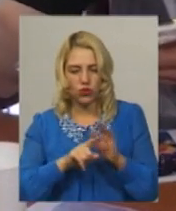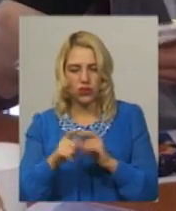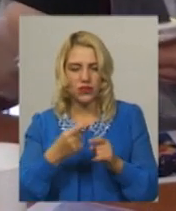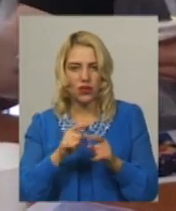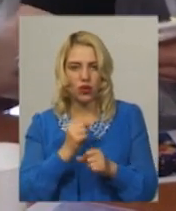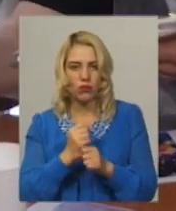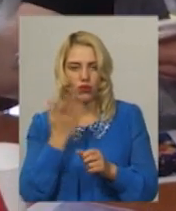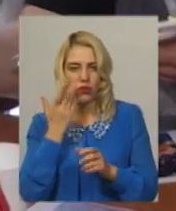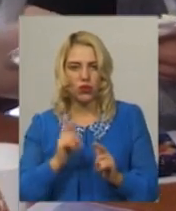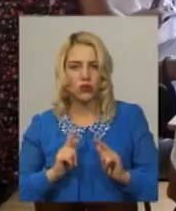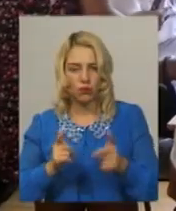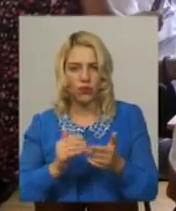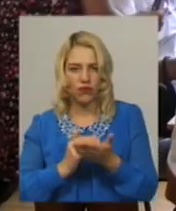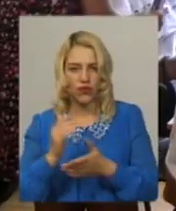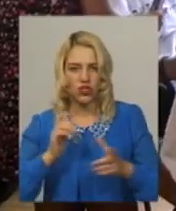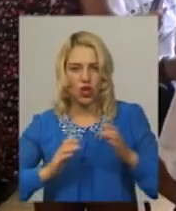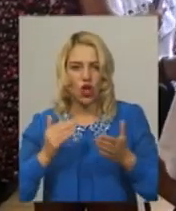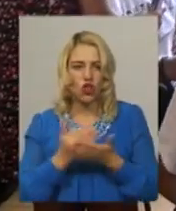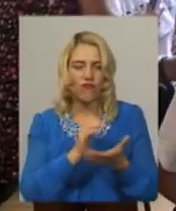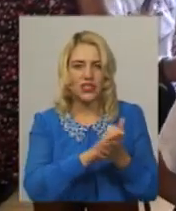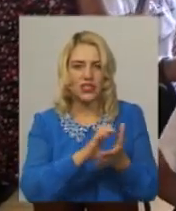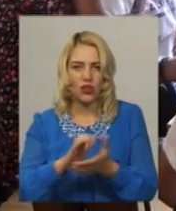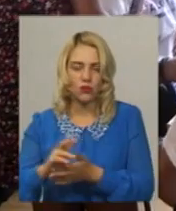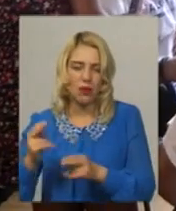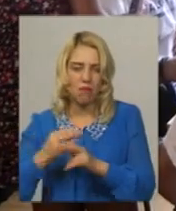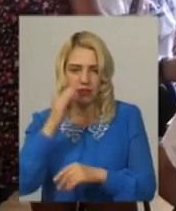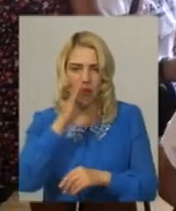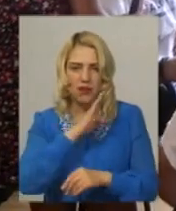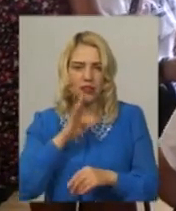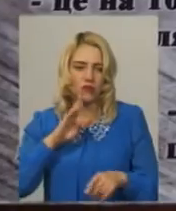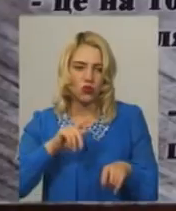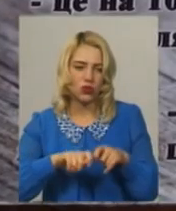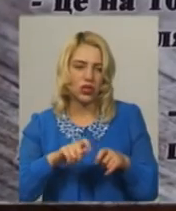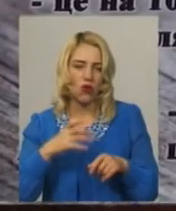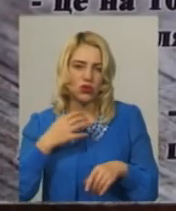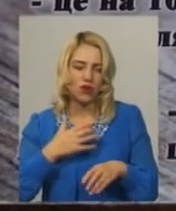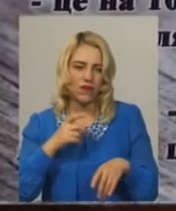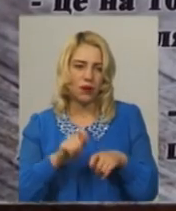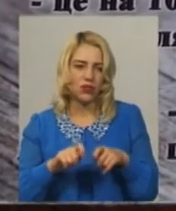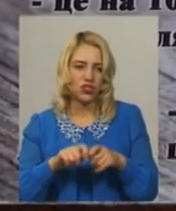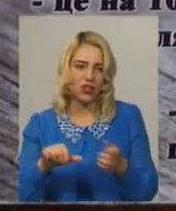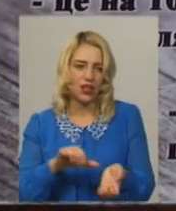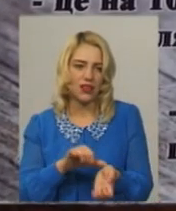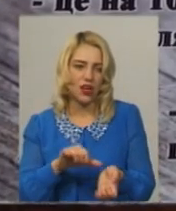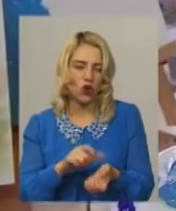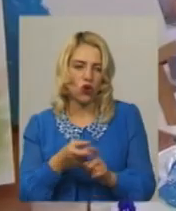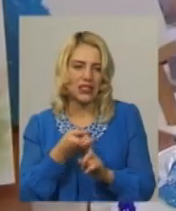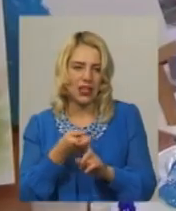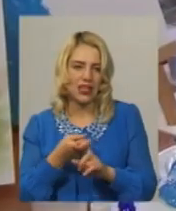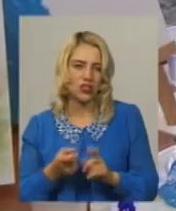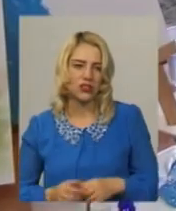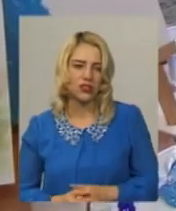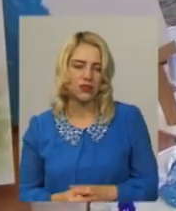вступив до вишу. Нові знайомства та відсутність батьківського контролю стали основною причиною наркозалежності. Я потрібляв недовго,